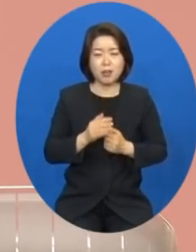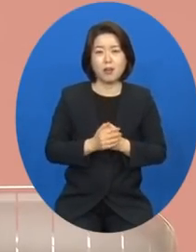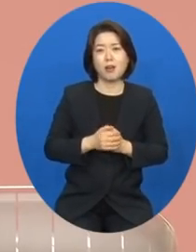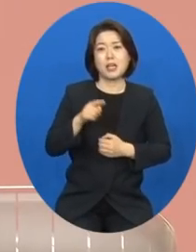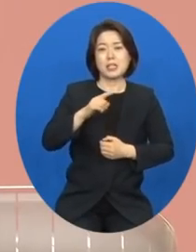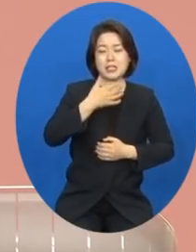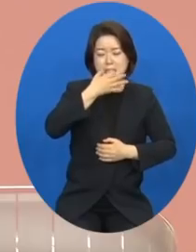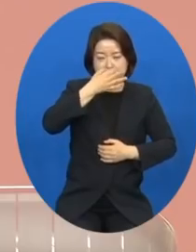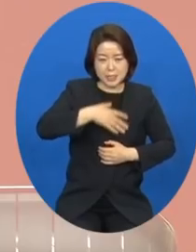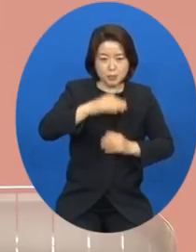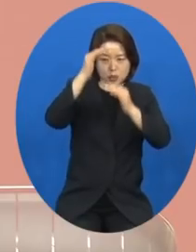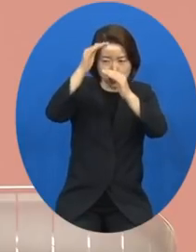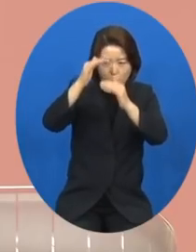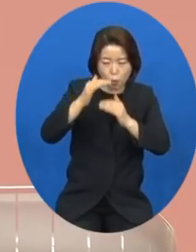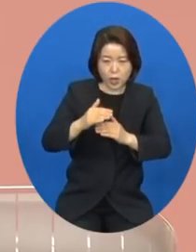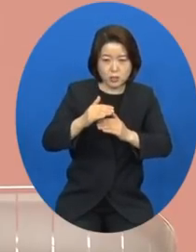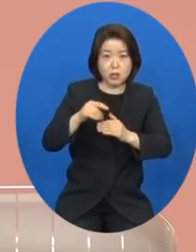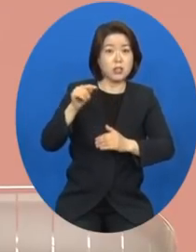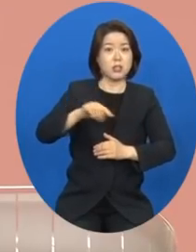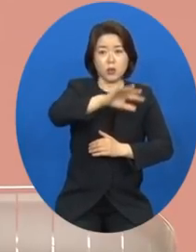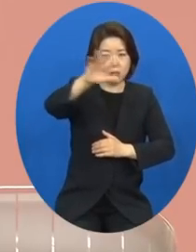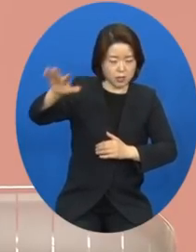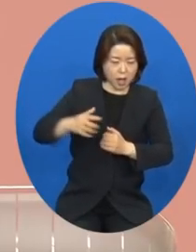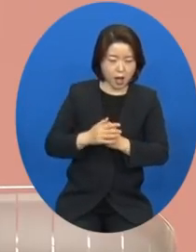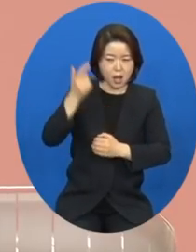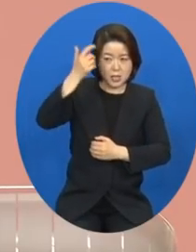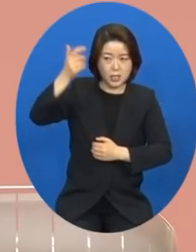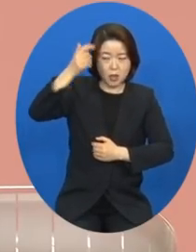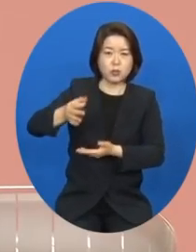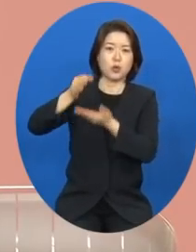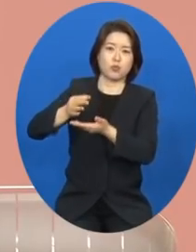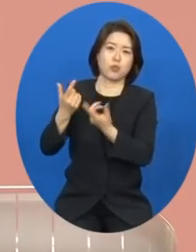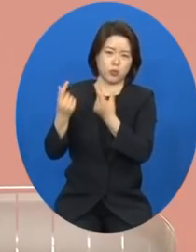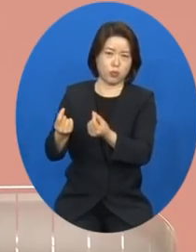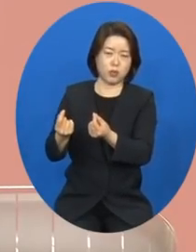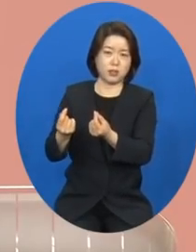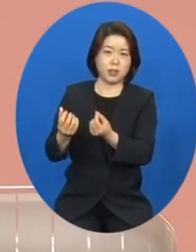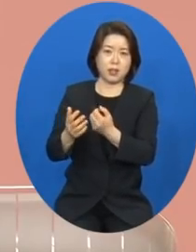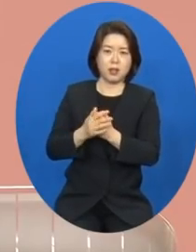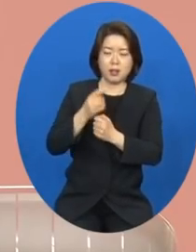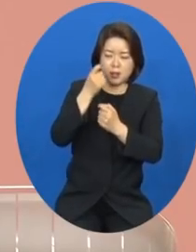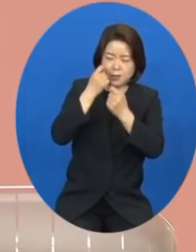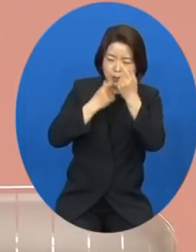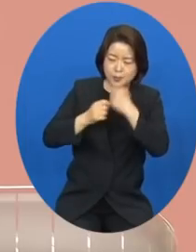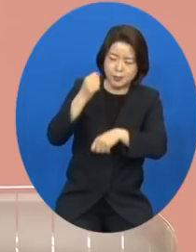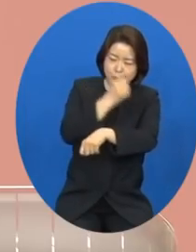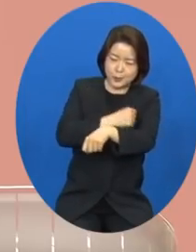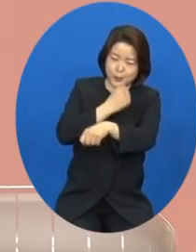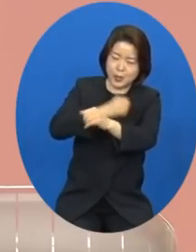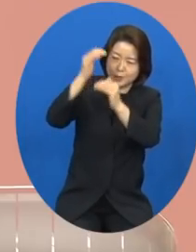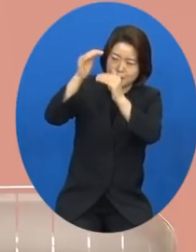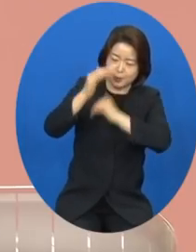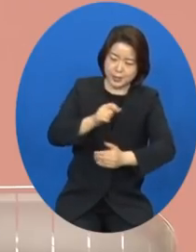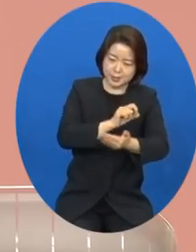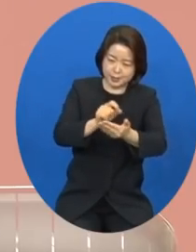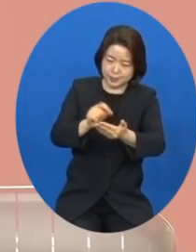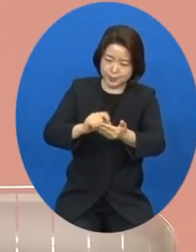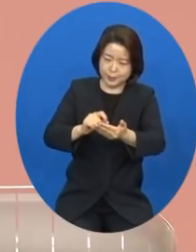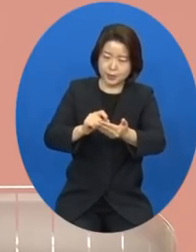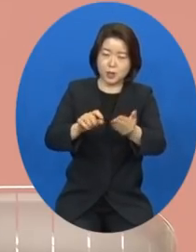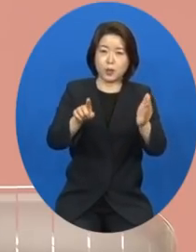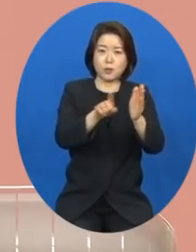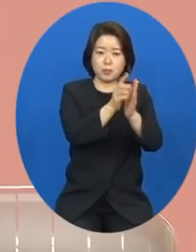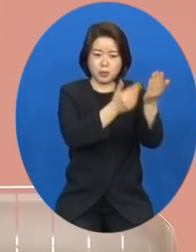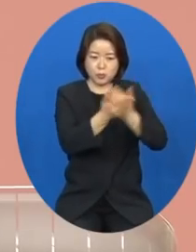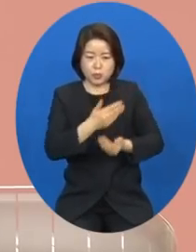과정들 그때 0.14 아니에요 얼마나 그 가운데 눈물 흘리며 수 구했던 그 과정들을 기록해서 그것을 유산으로 물려 줄 아는